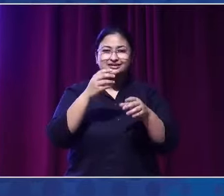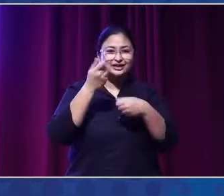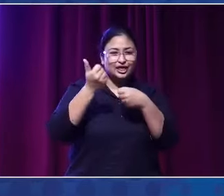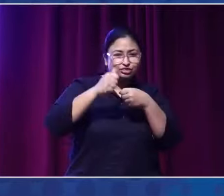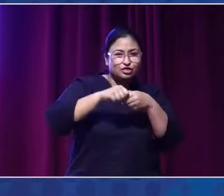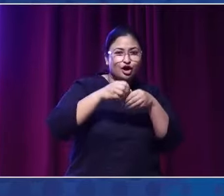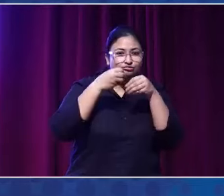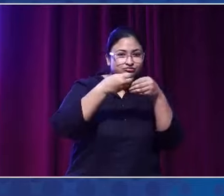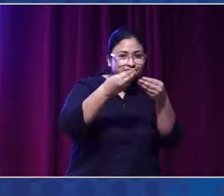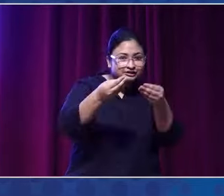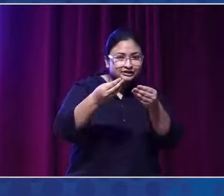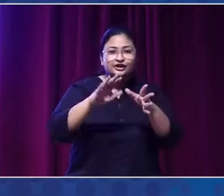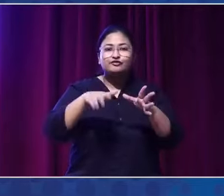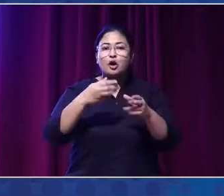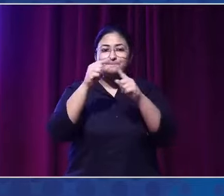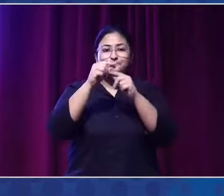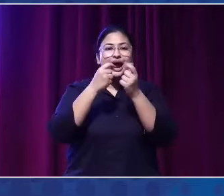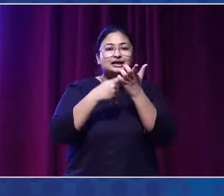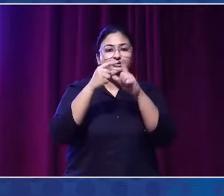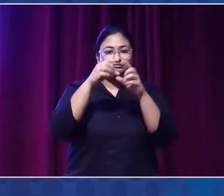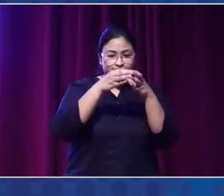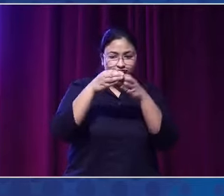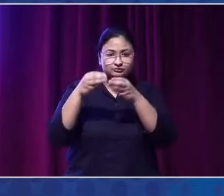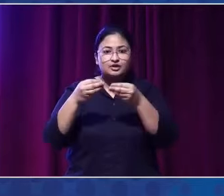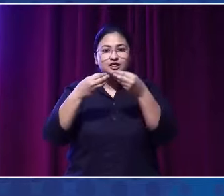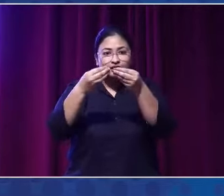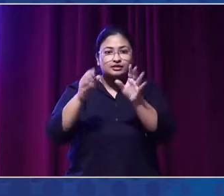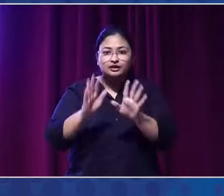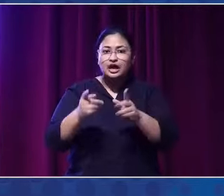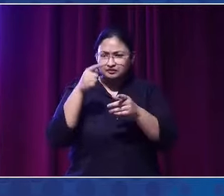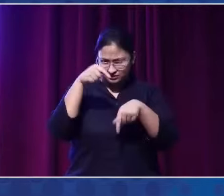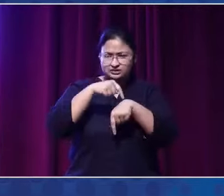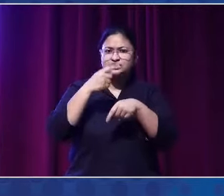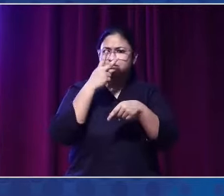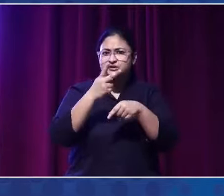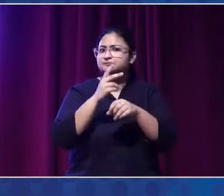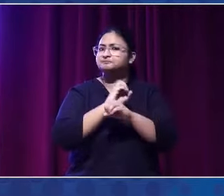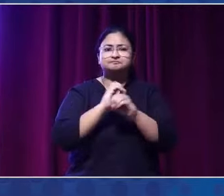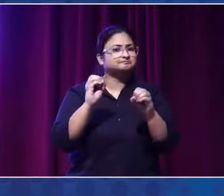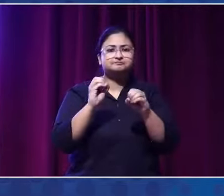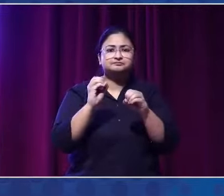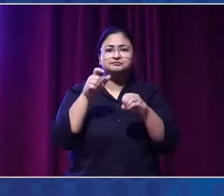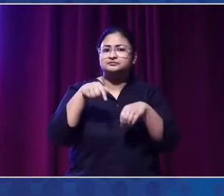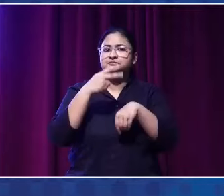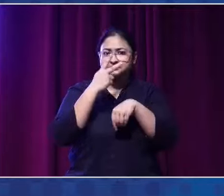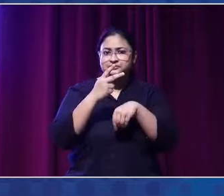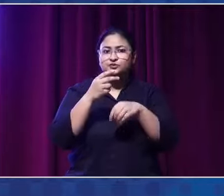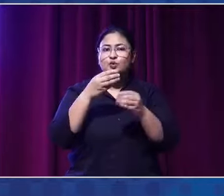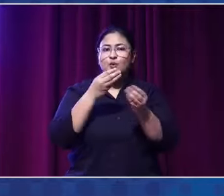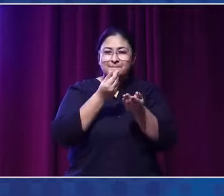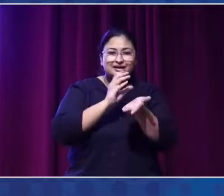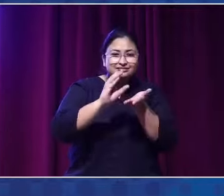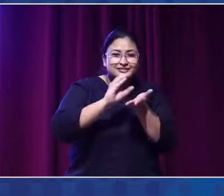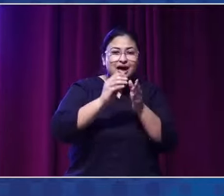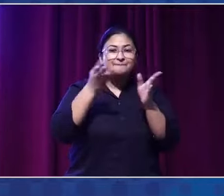है, मुर्गा दे रहा है, पार्टीज कर रहा है, टेंट्स लगे हुए हैं. कहीं देखने को मिली इस बार? नहीं मिली. कैश एम्बुलेंस में जा